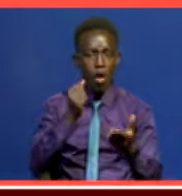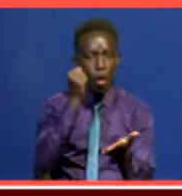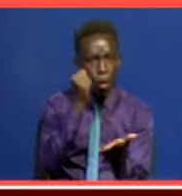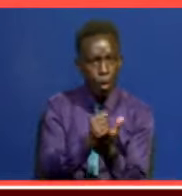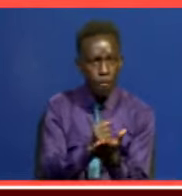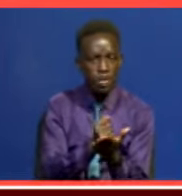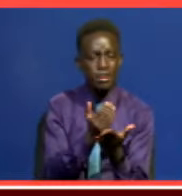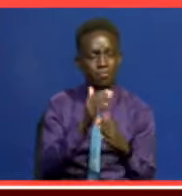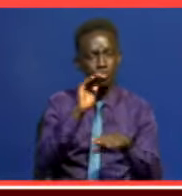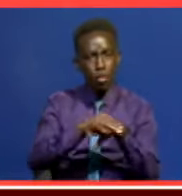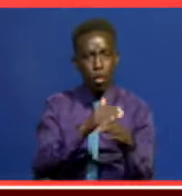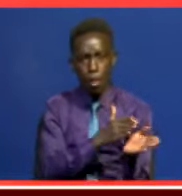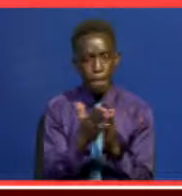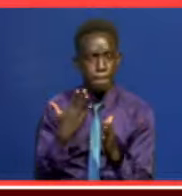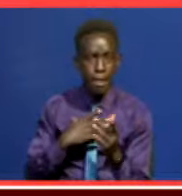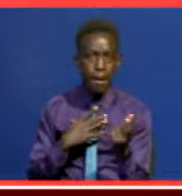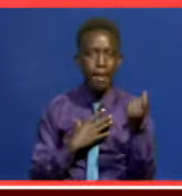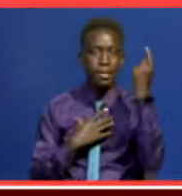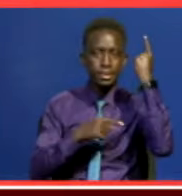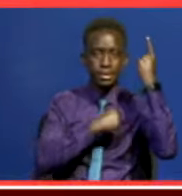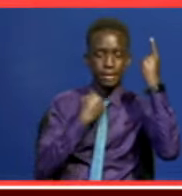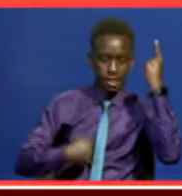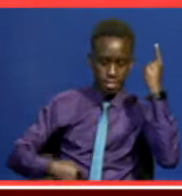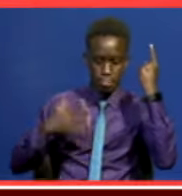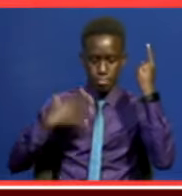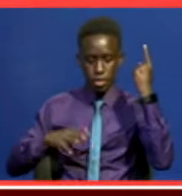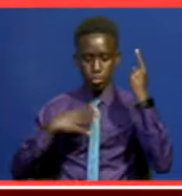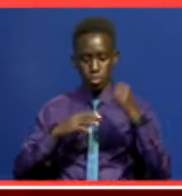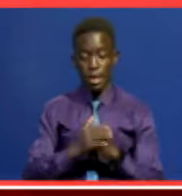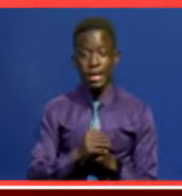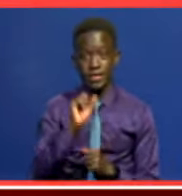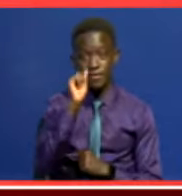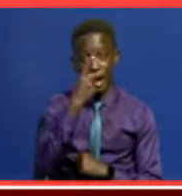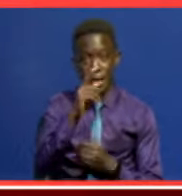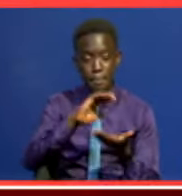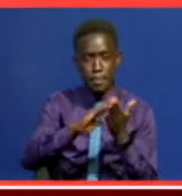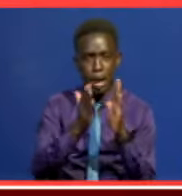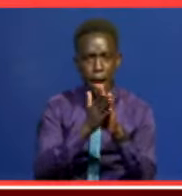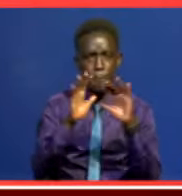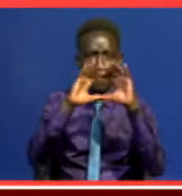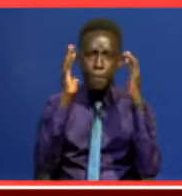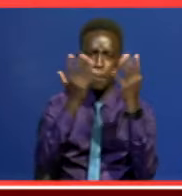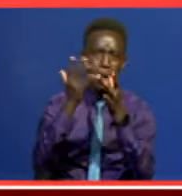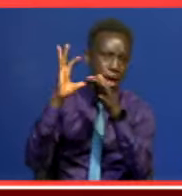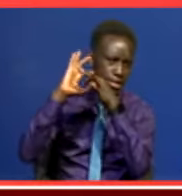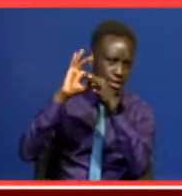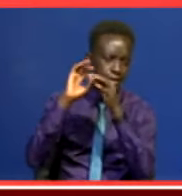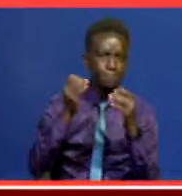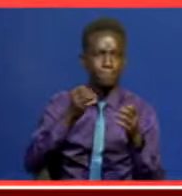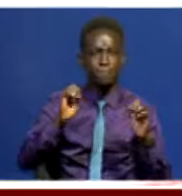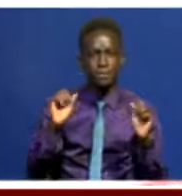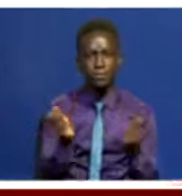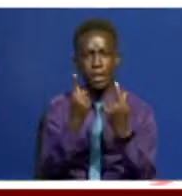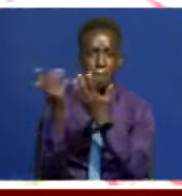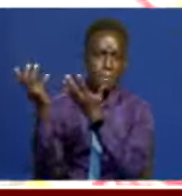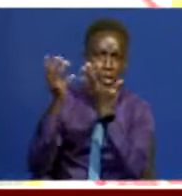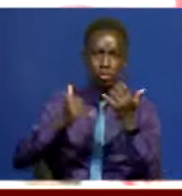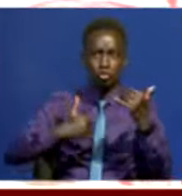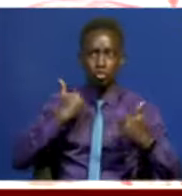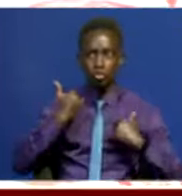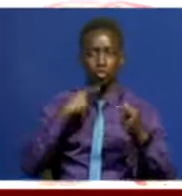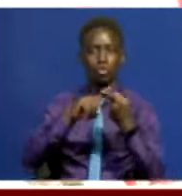China and the Chinese people. The festival has become a global cultural event, bringing joy to people around the world.